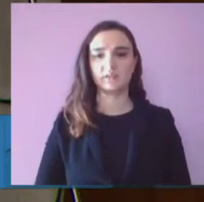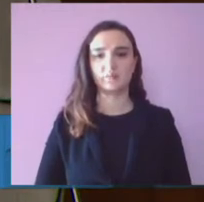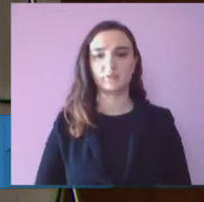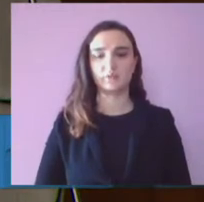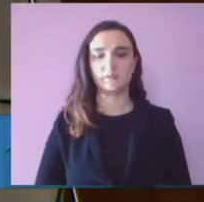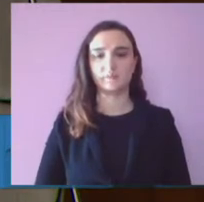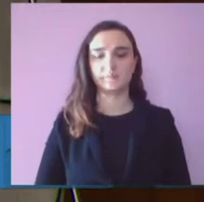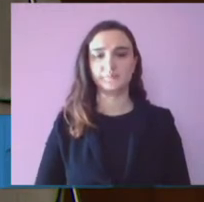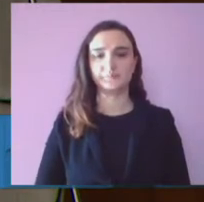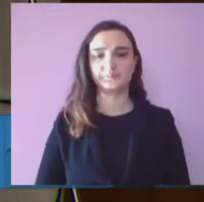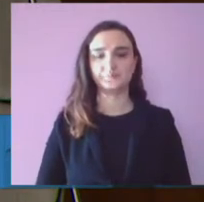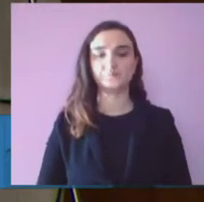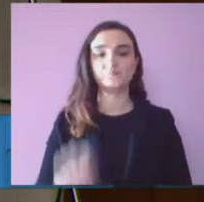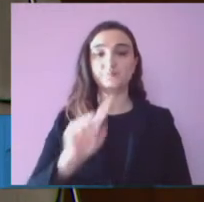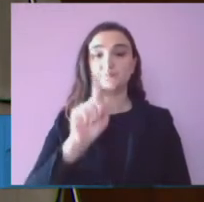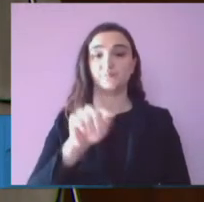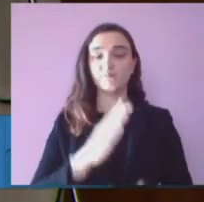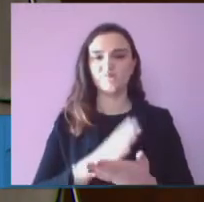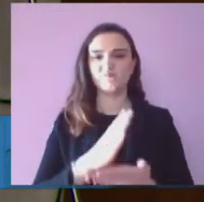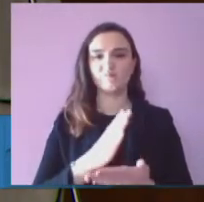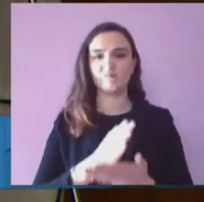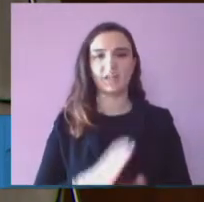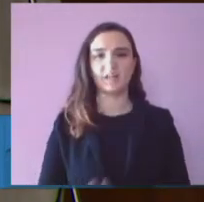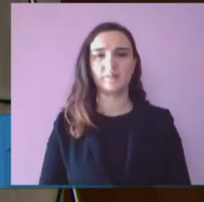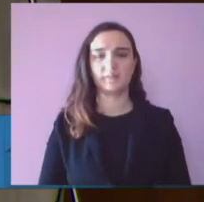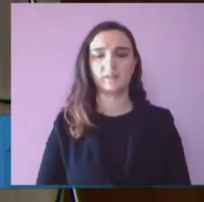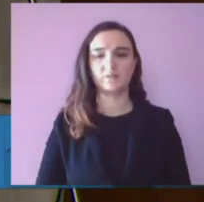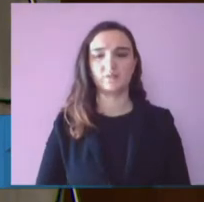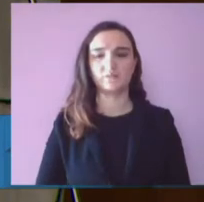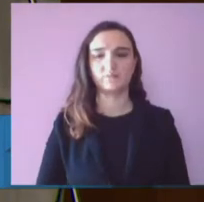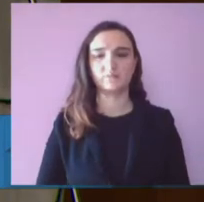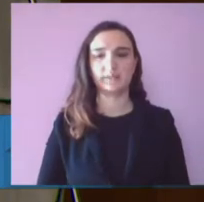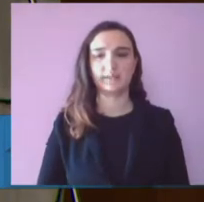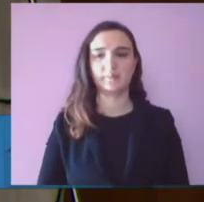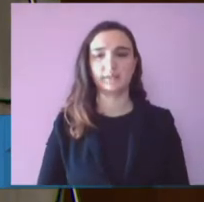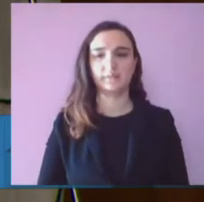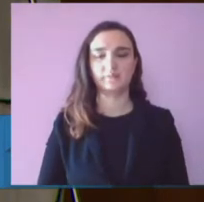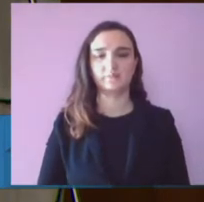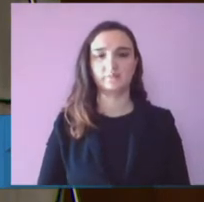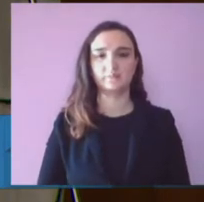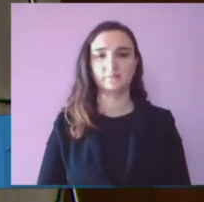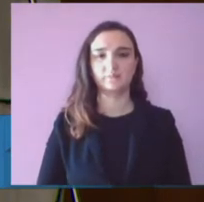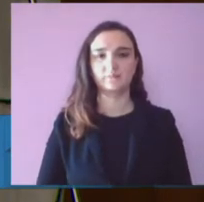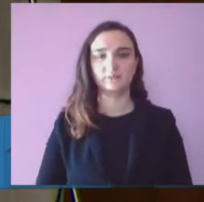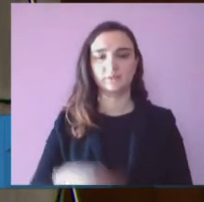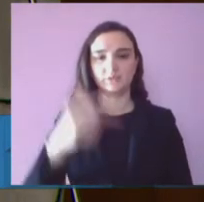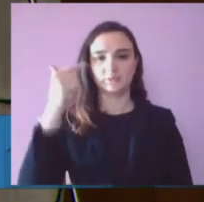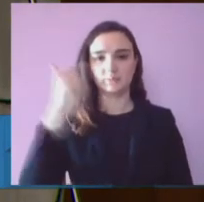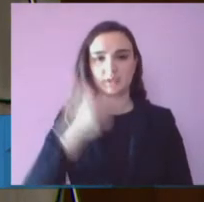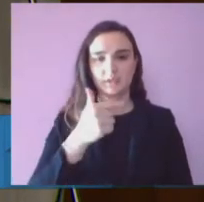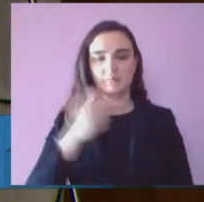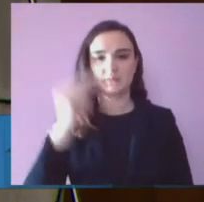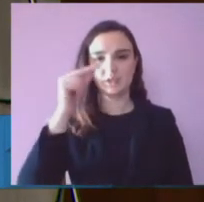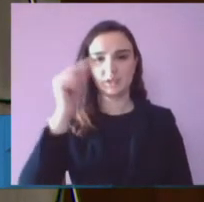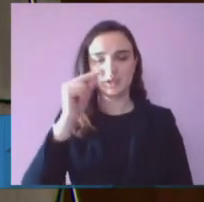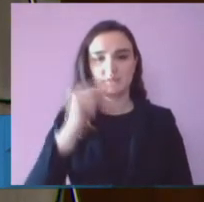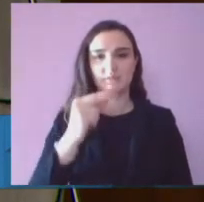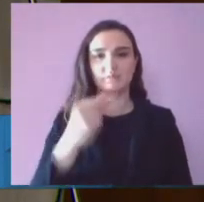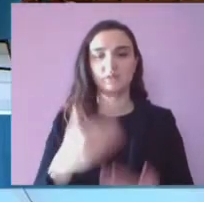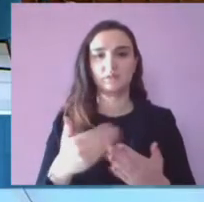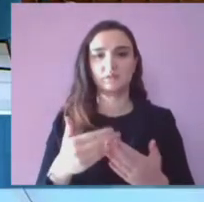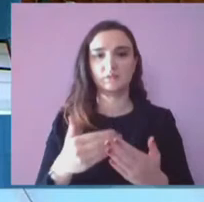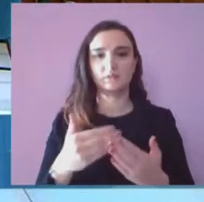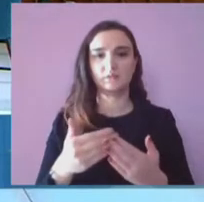კითხვა ისმის თქვათ ინდივიდუალური განვითარებისთვის, შემეცნებისთვის, მაგალითად